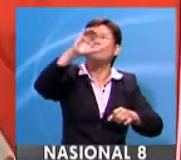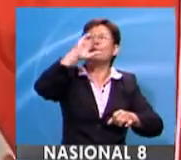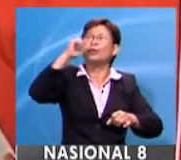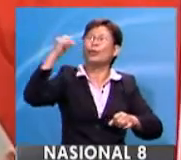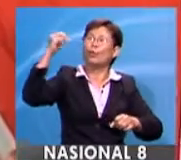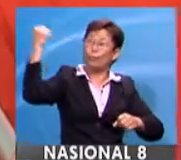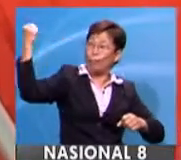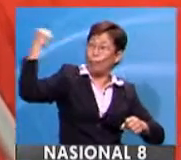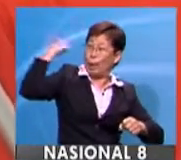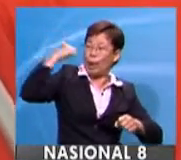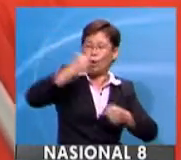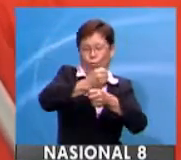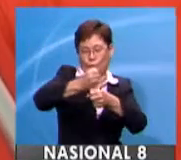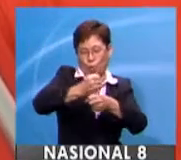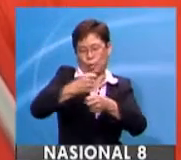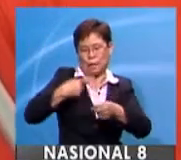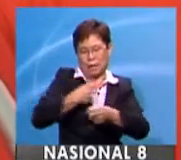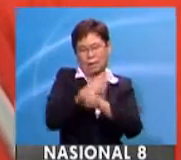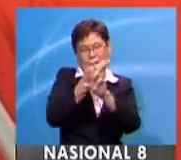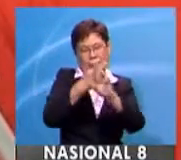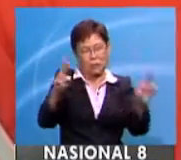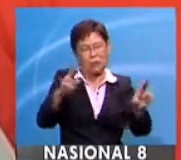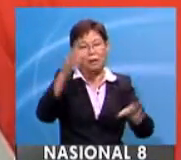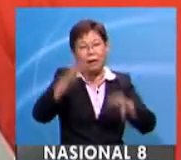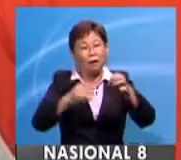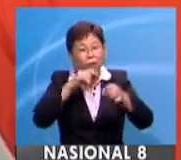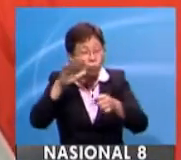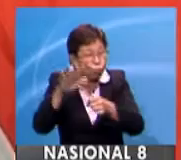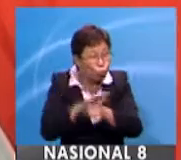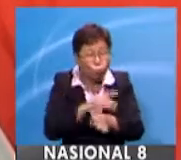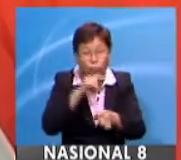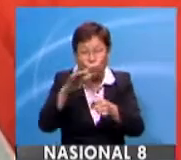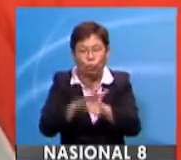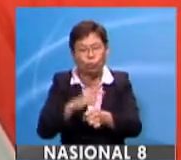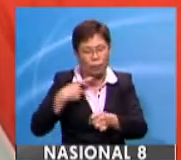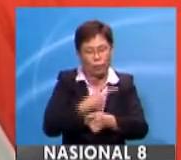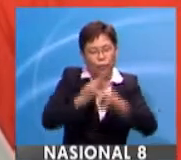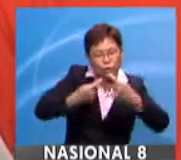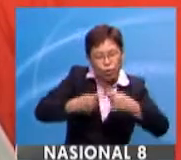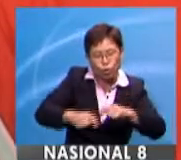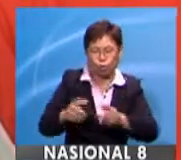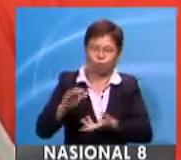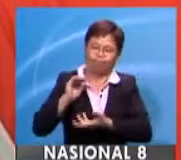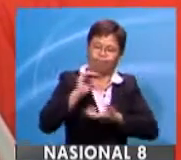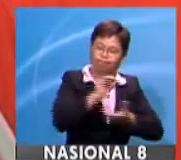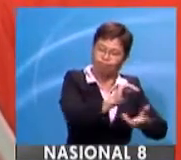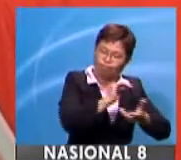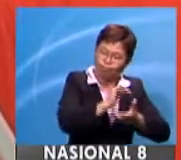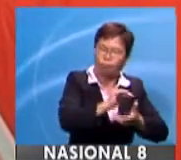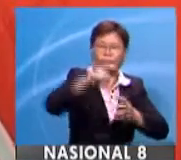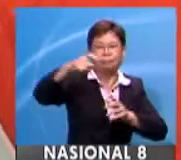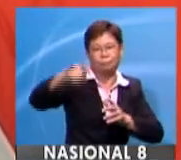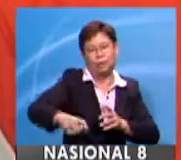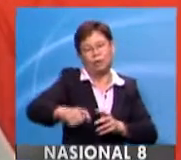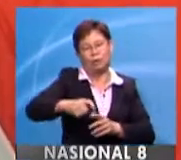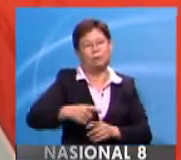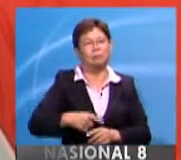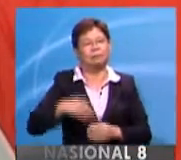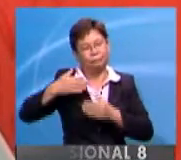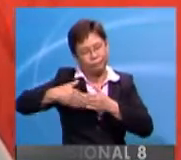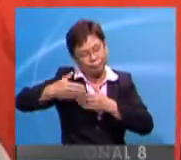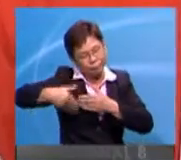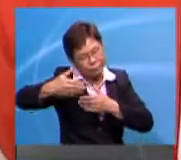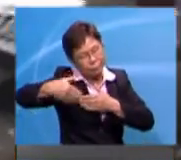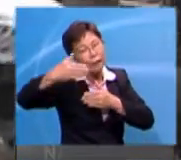milohi dan kami akan mana tak kami akanuk apa yang diperlukan dari masa